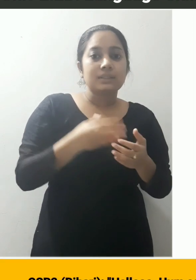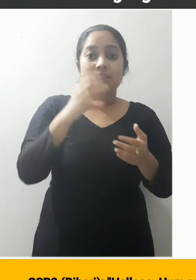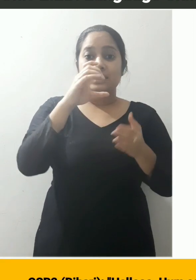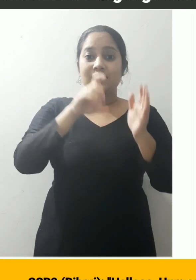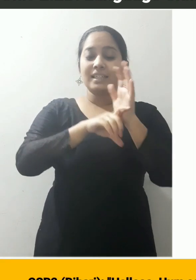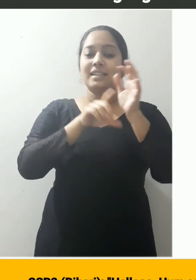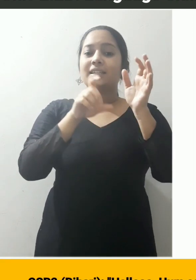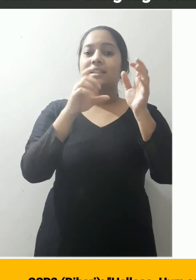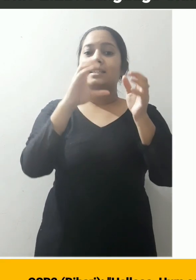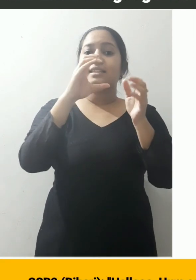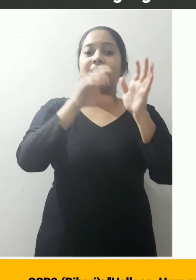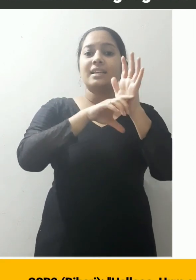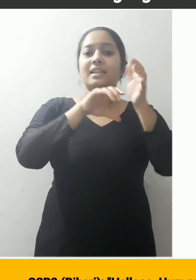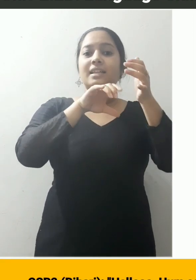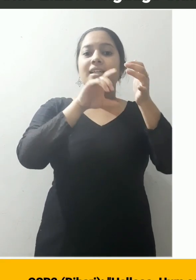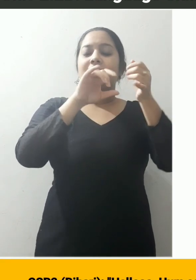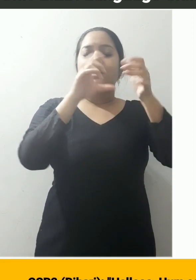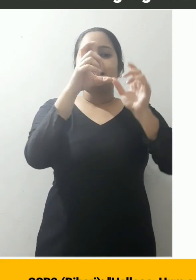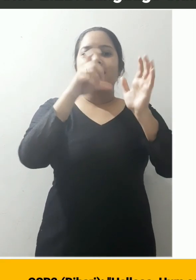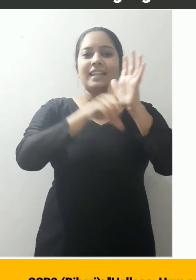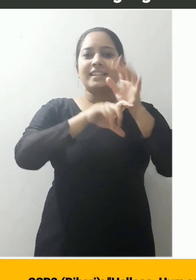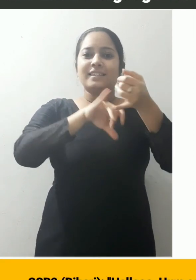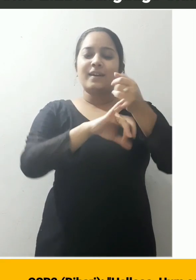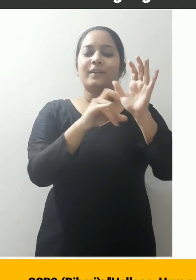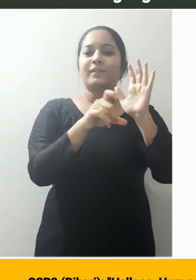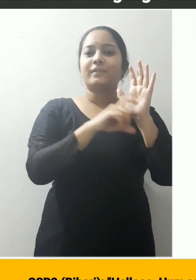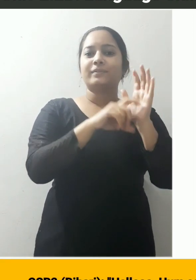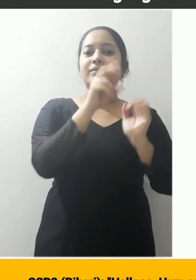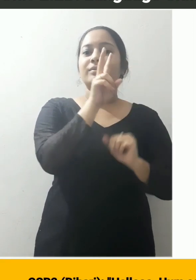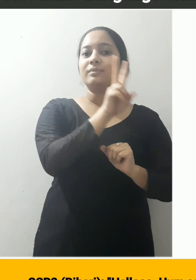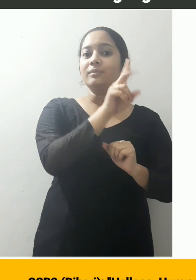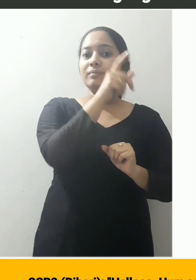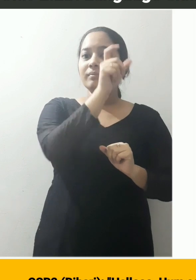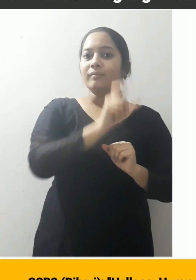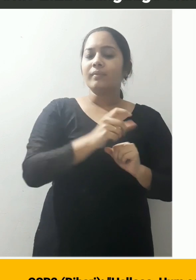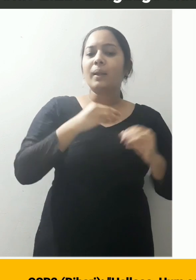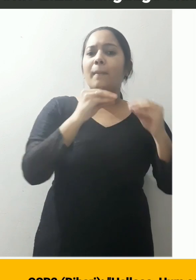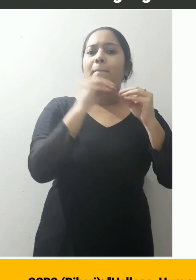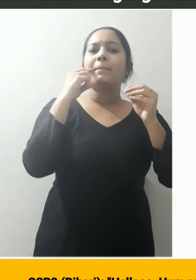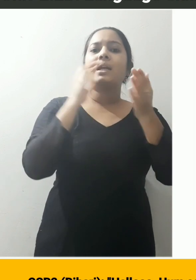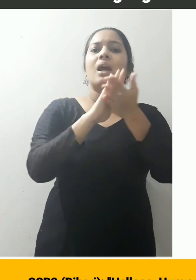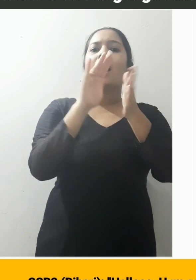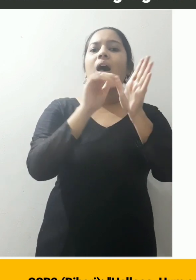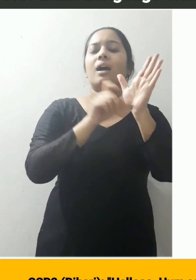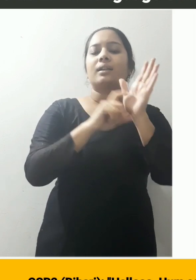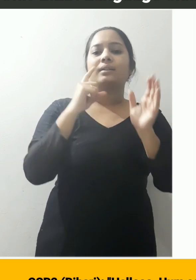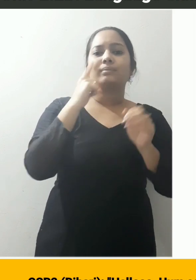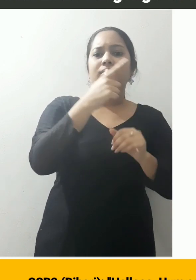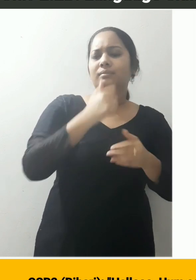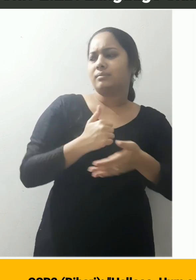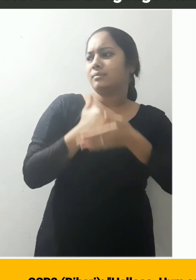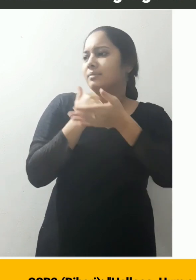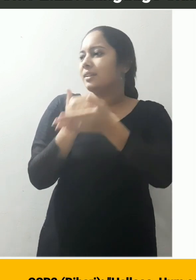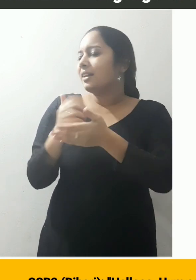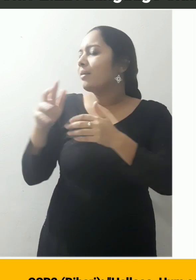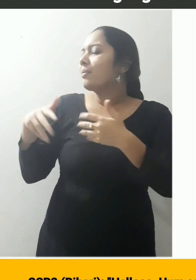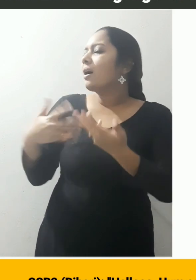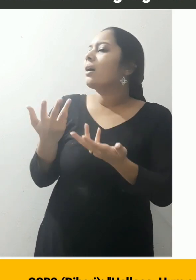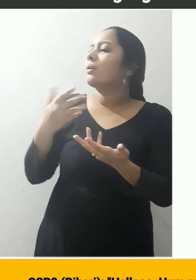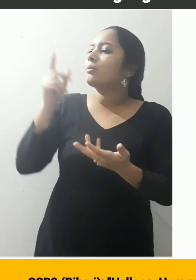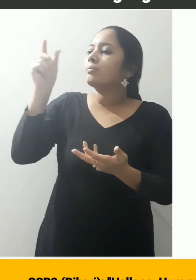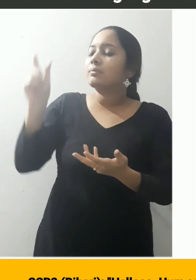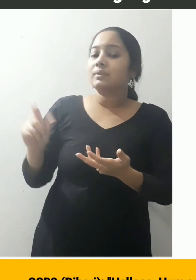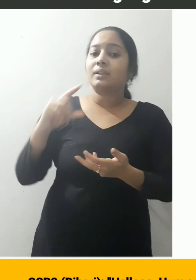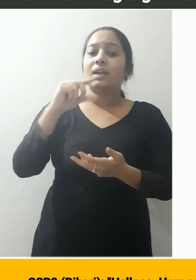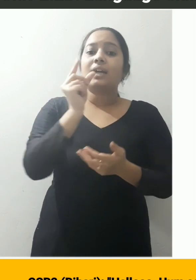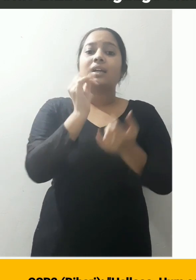CSR 2 बिहारी. हेलो, हम आपकी कैसे मदद कर सकता हूँ? कस्टमर: